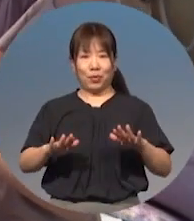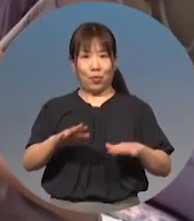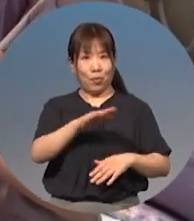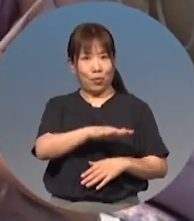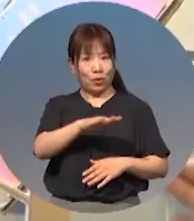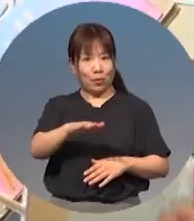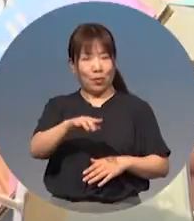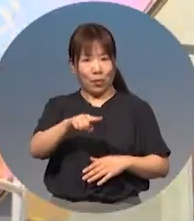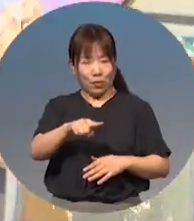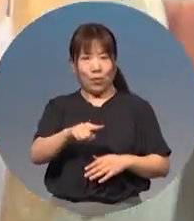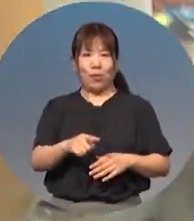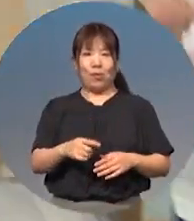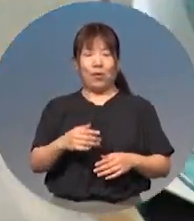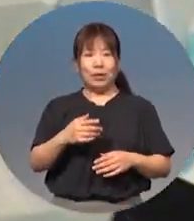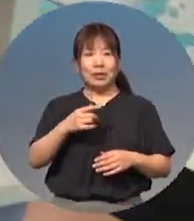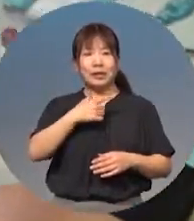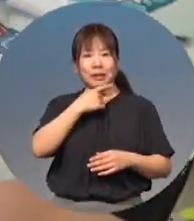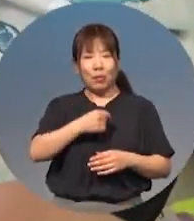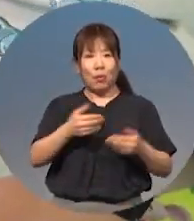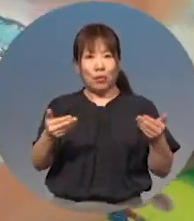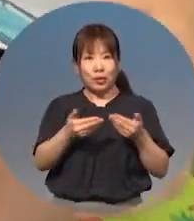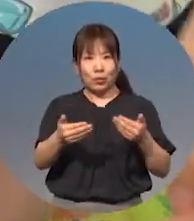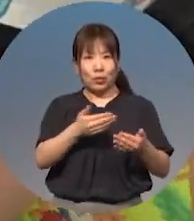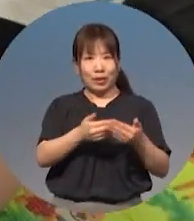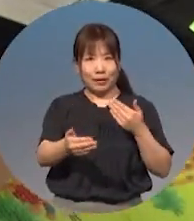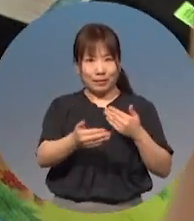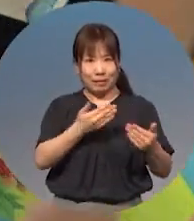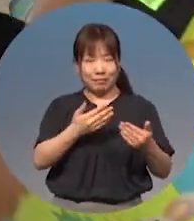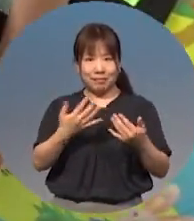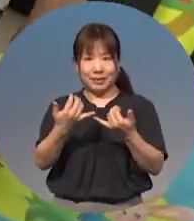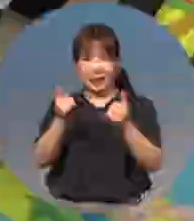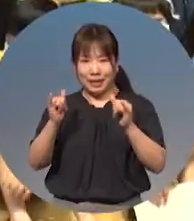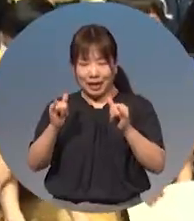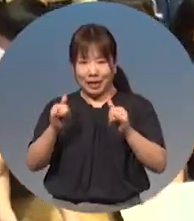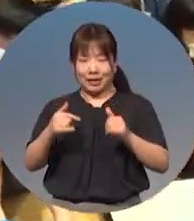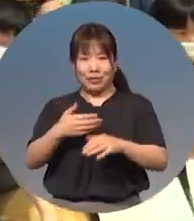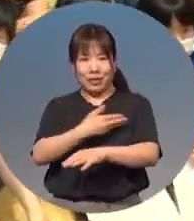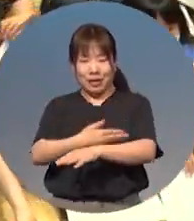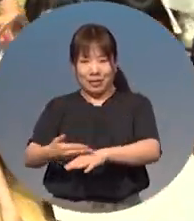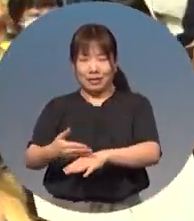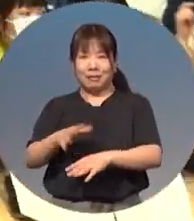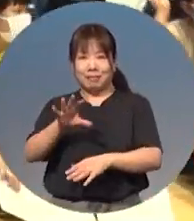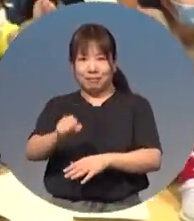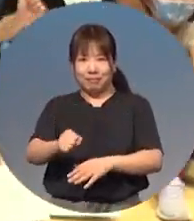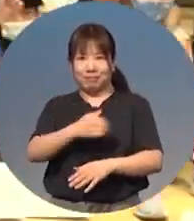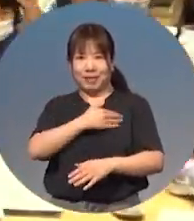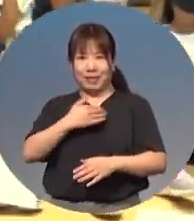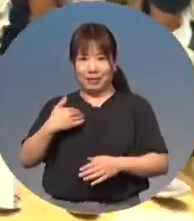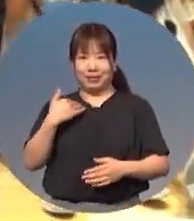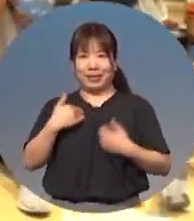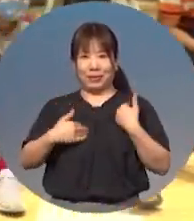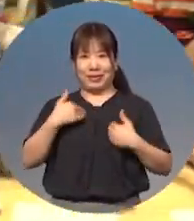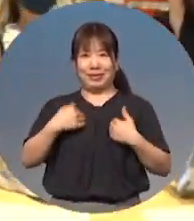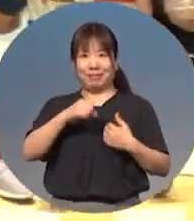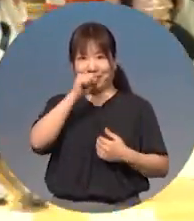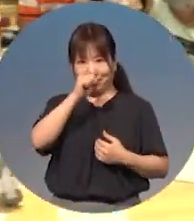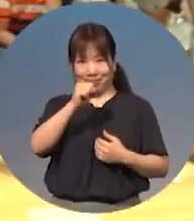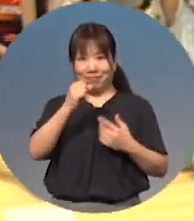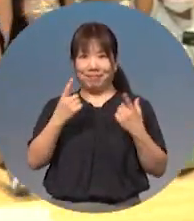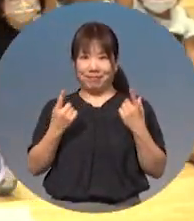て憧れの仕事を体験したり社会の仕組みを学んだりする楽しい一日になったようです